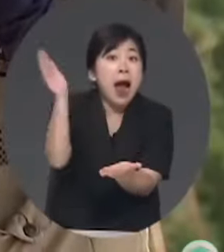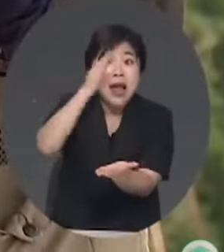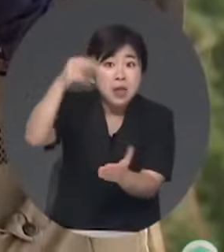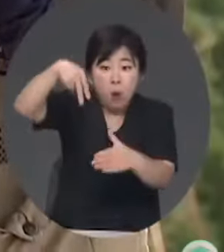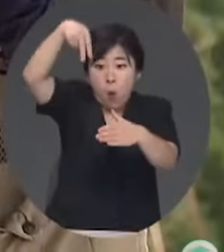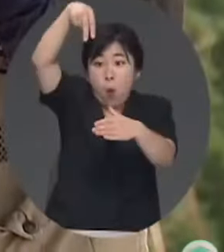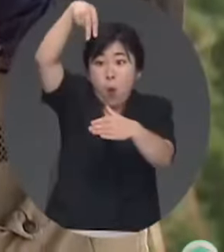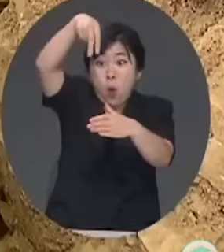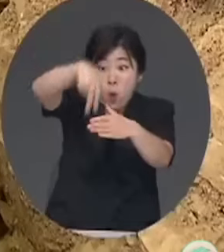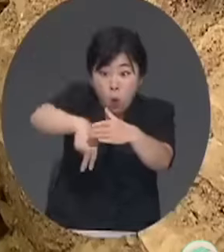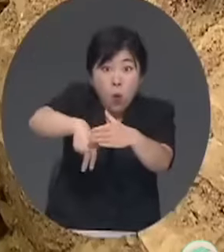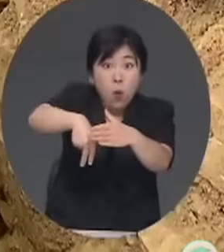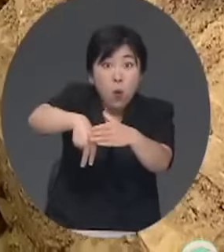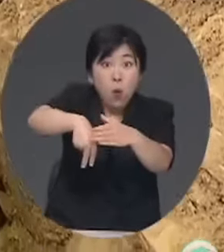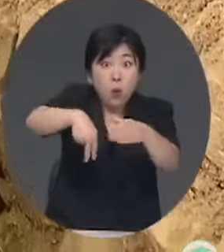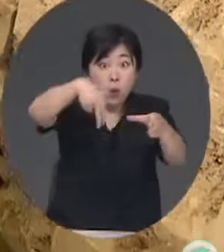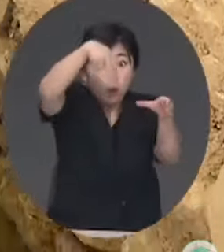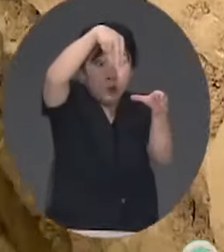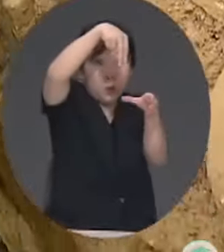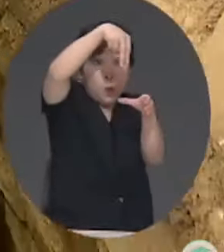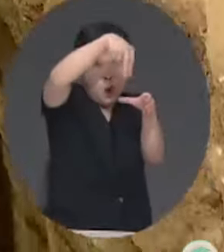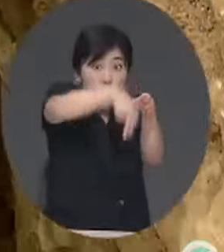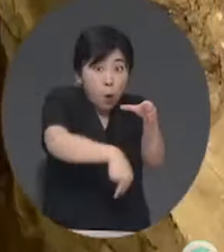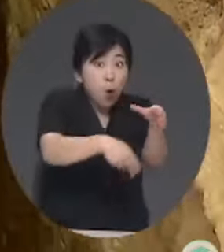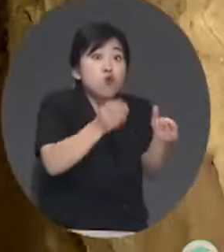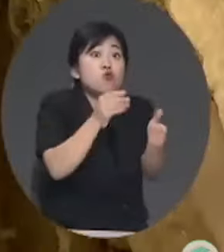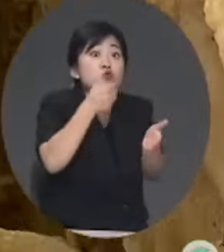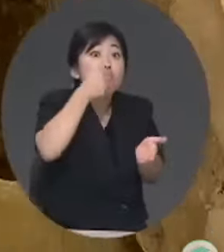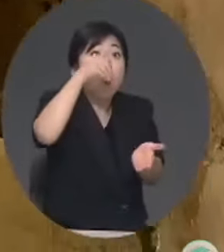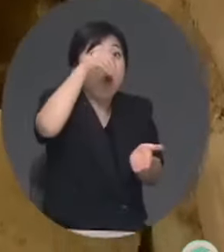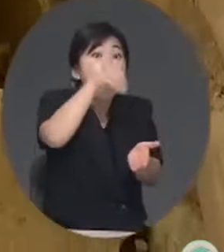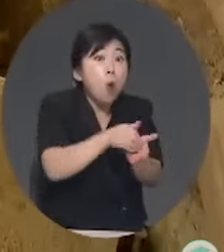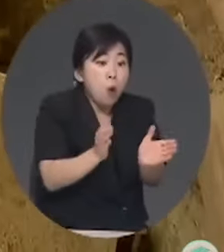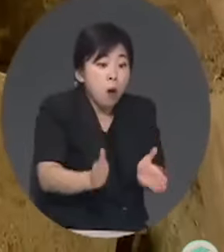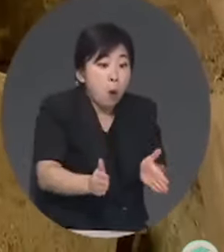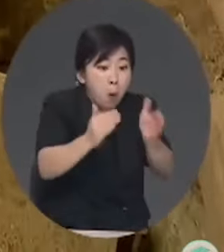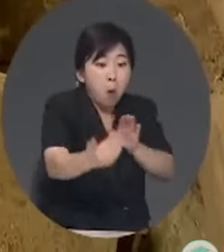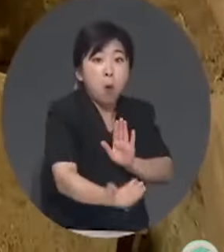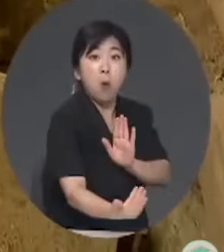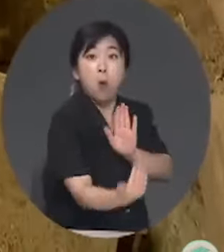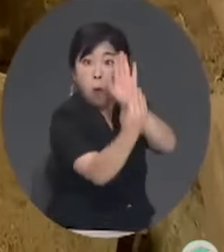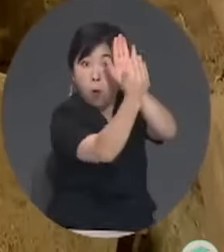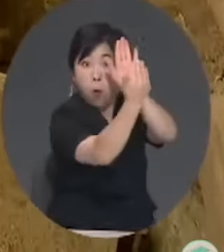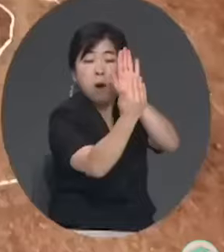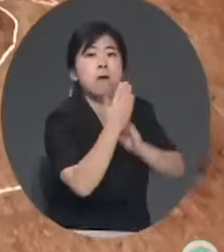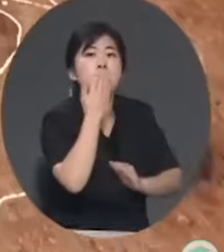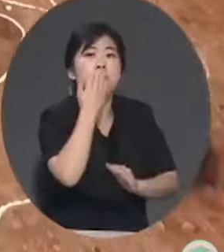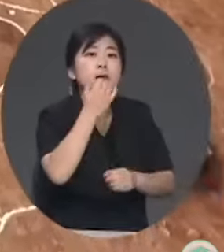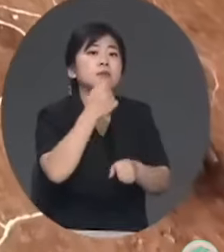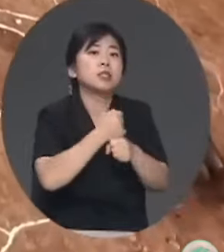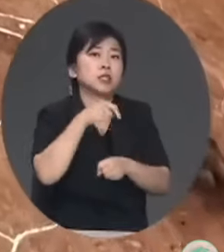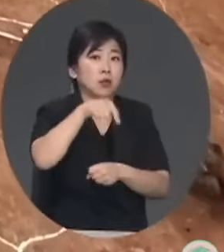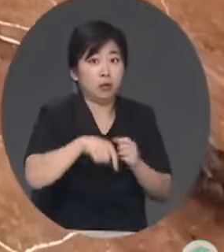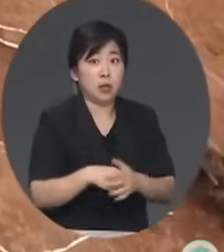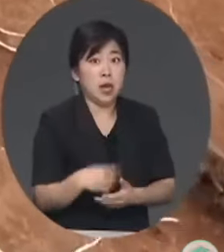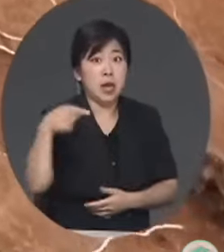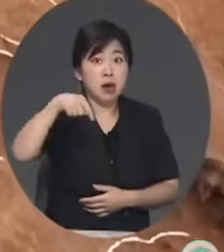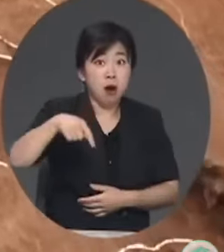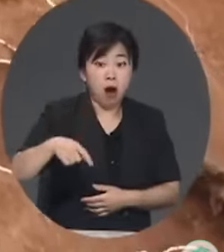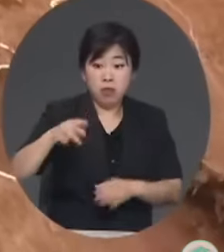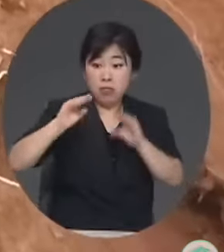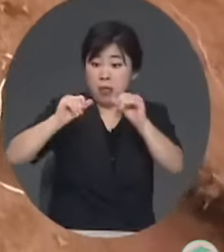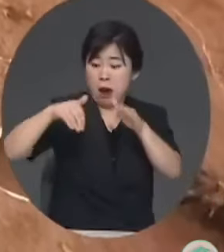위에서 수직으로 넣도록 돌로 네 벽을 짠 무덤입니다. 수열식 무덤은 보통 땅을